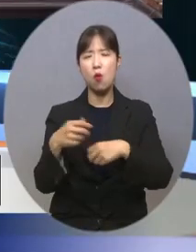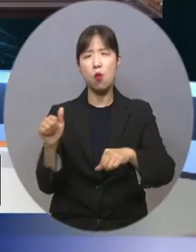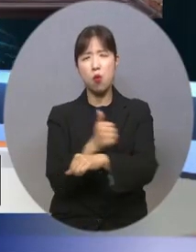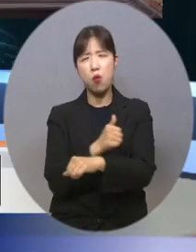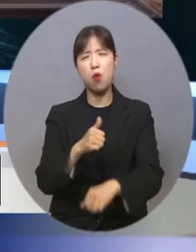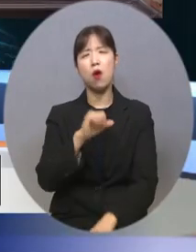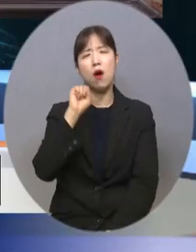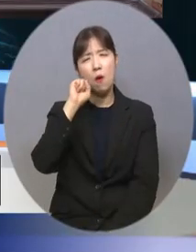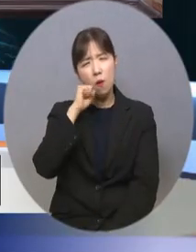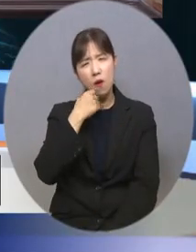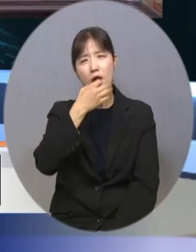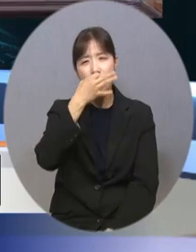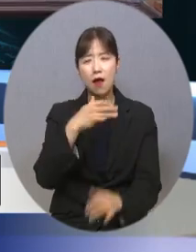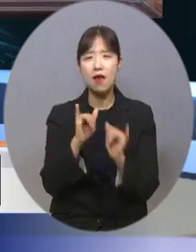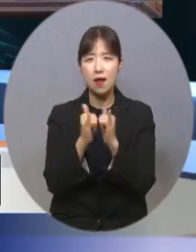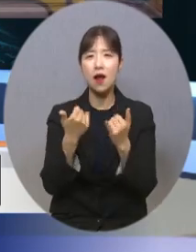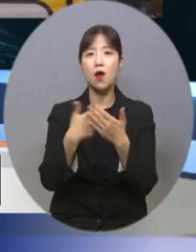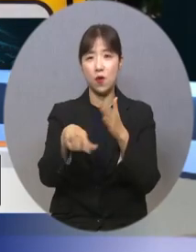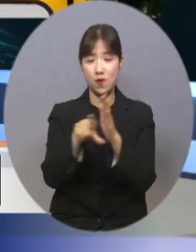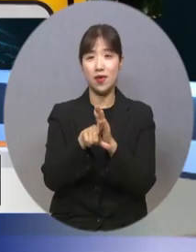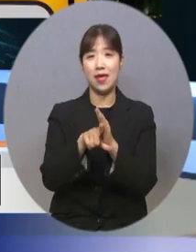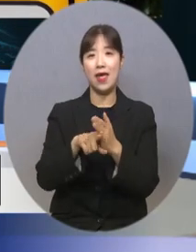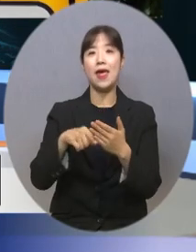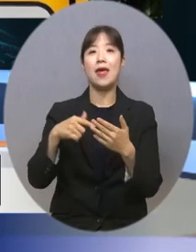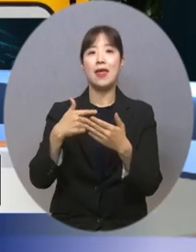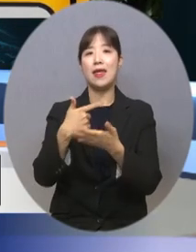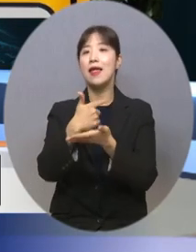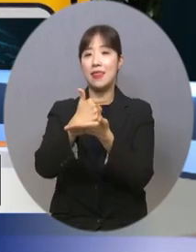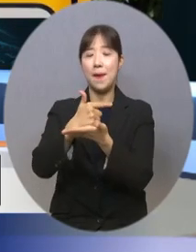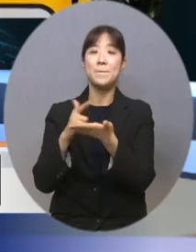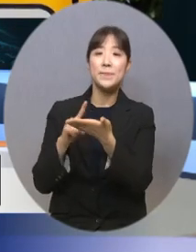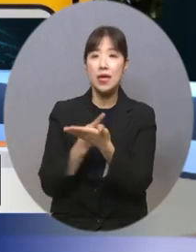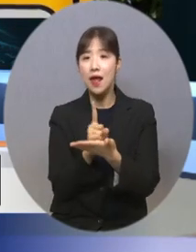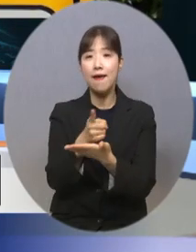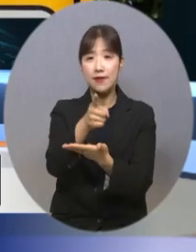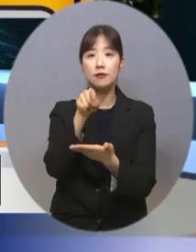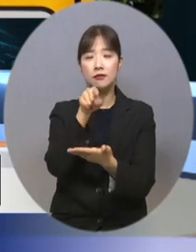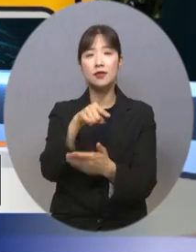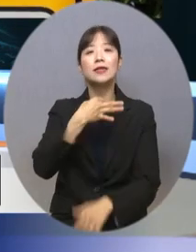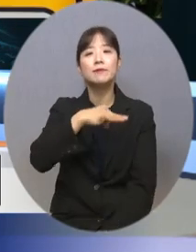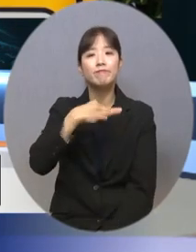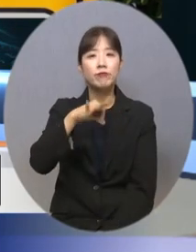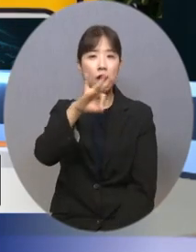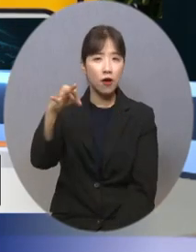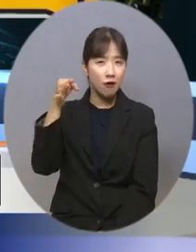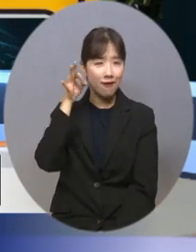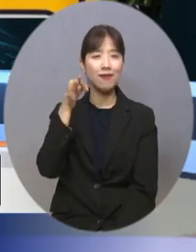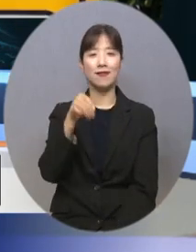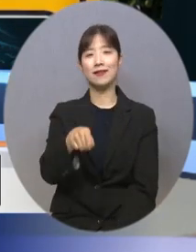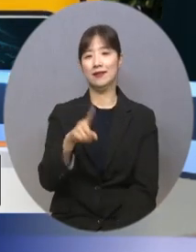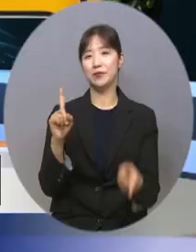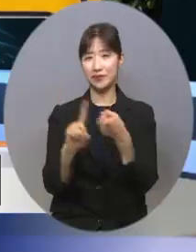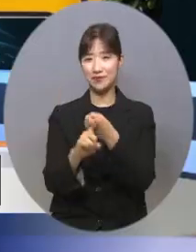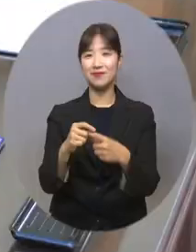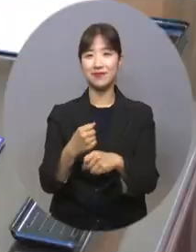위해 내비게이션 음성 안내 업무 협약이 체결됐습니다. 자세한 소식 문경화 기자가 전합니다.